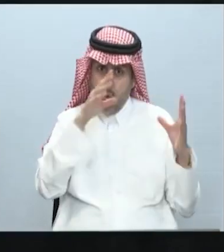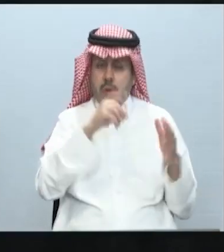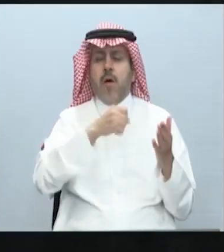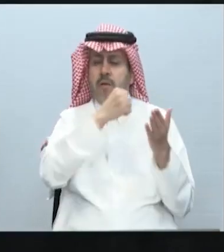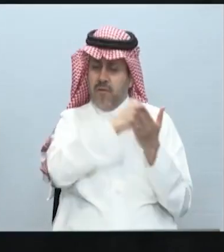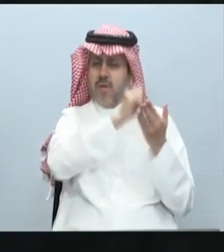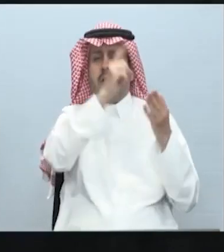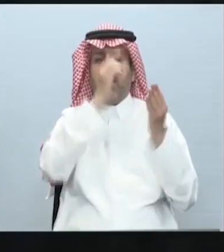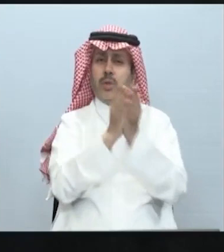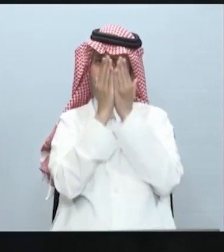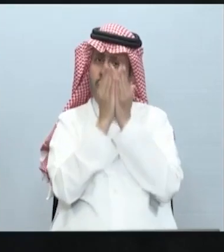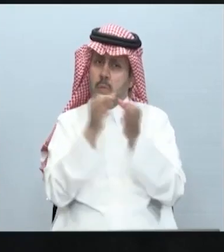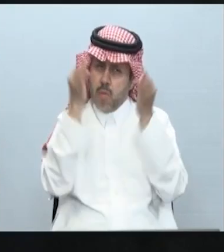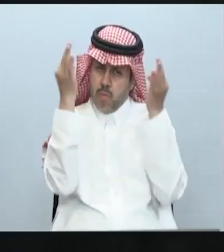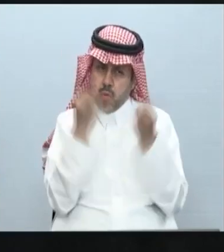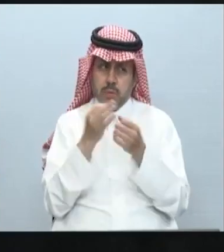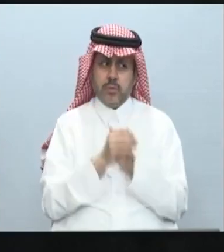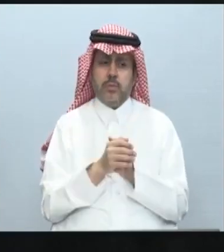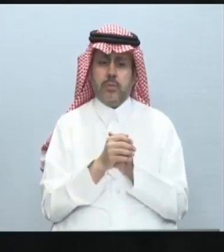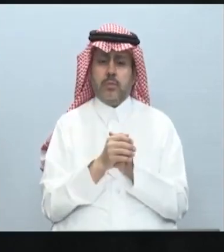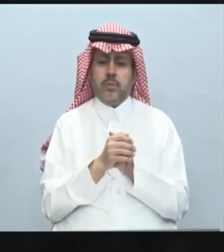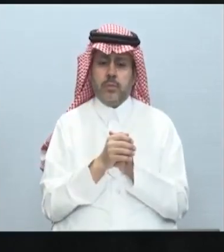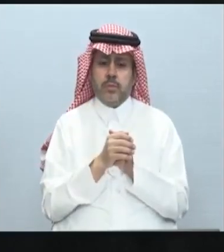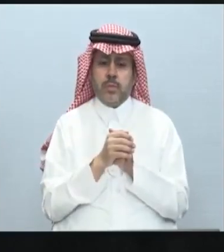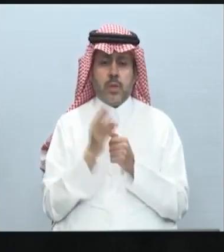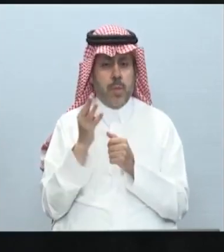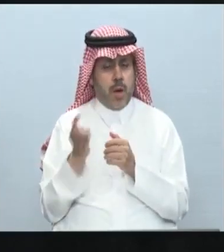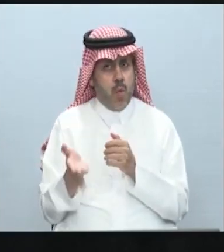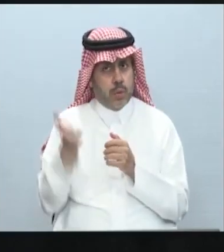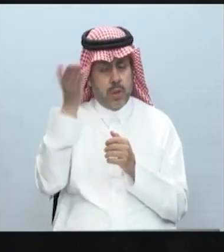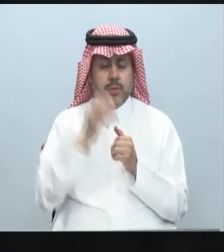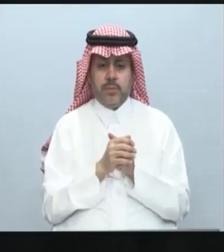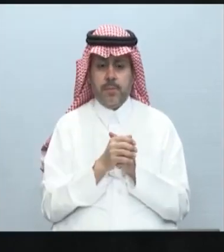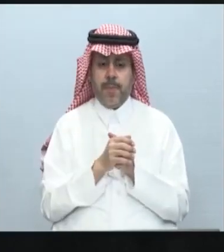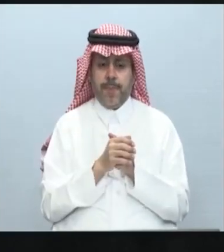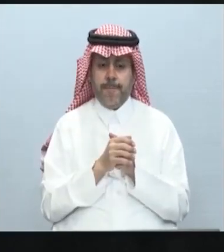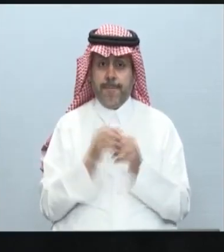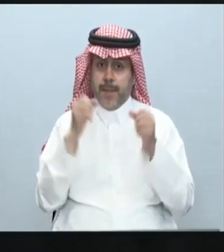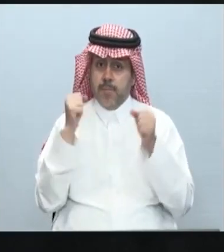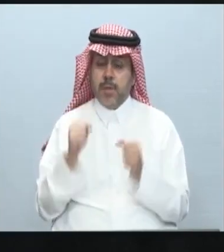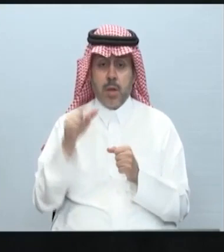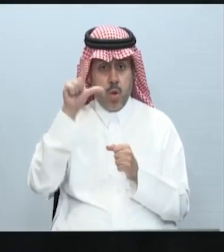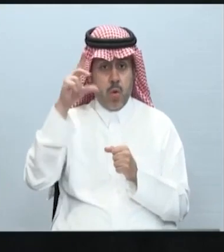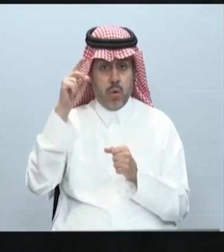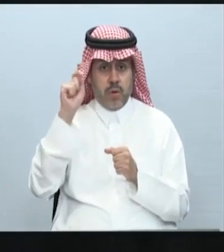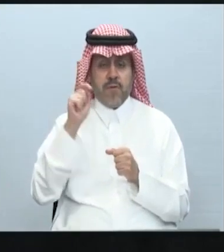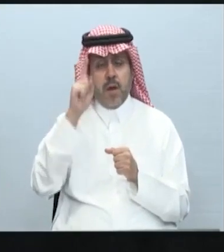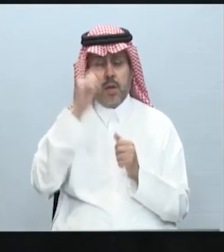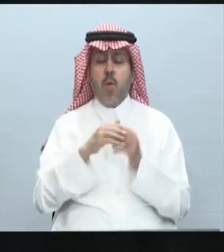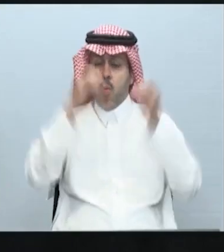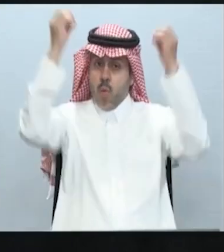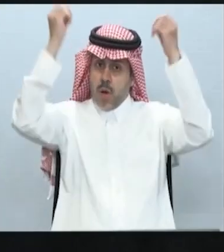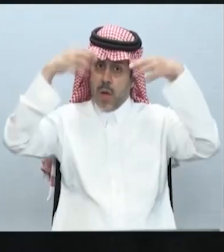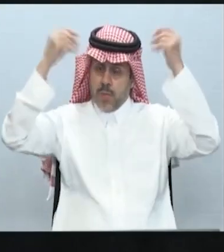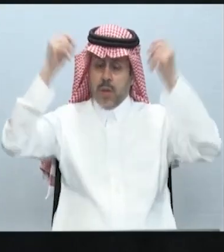ينظر اليك الا وقد سترها عليك سبحانه وتعالى وهذا من لطفه وكرمه ورجائه